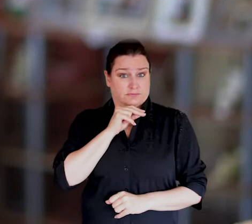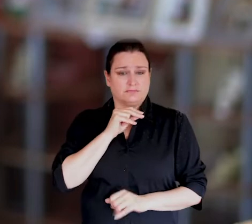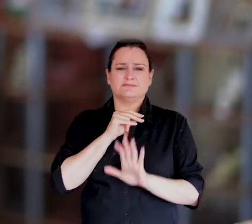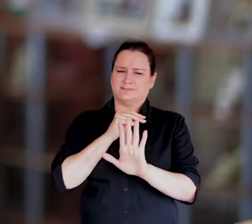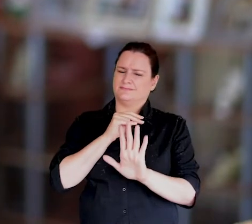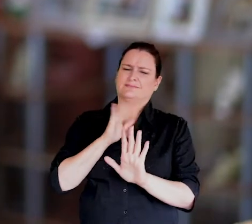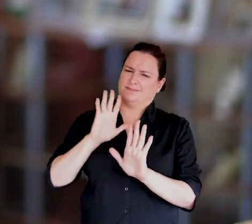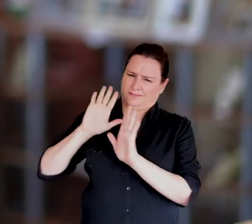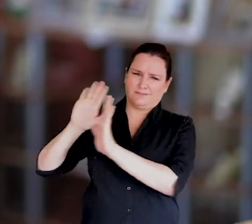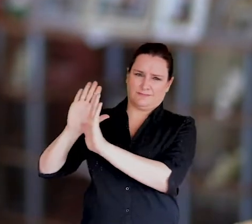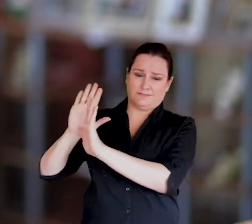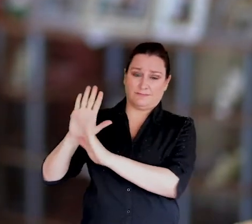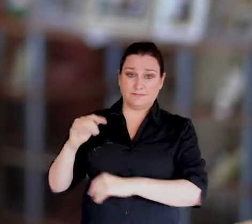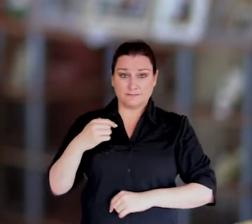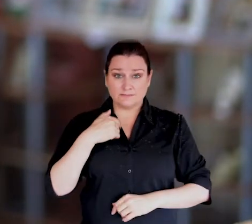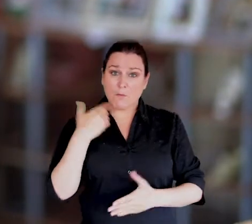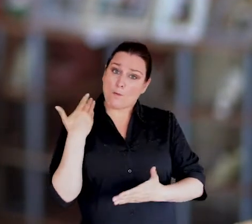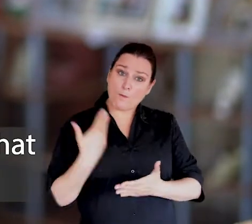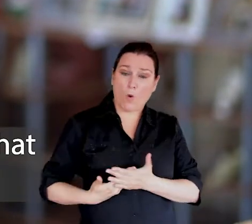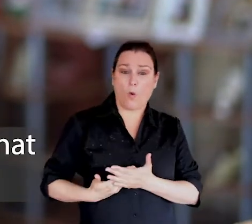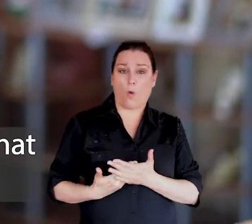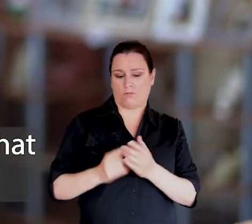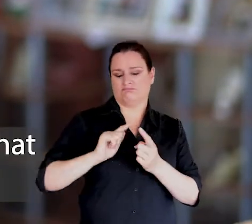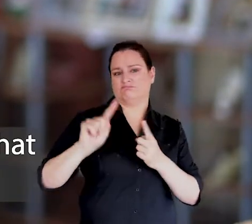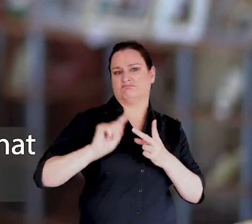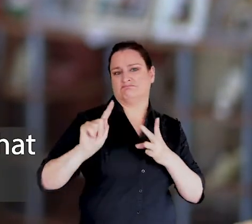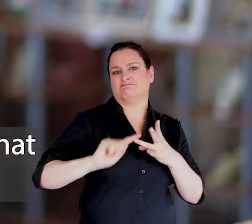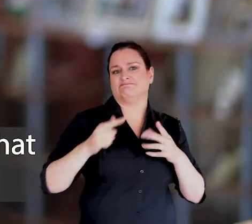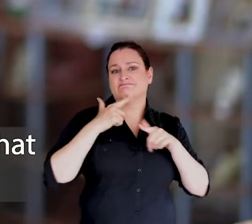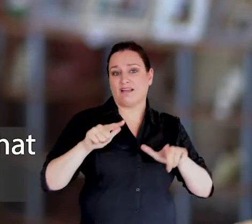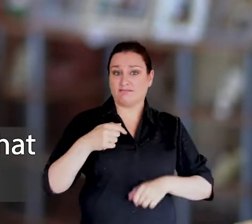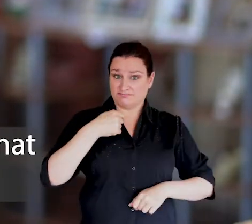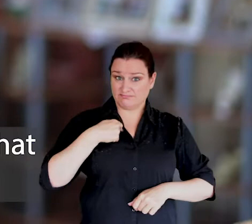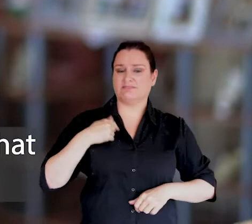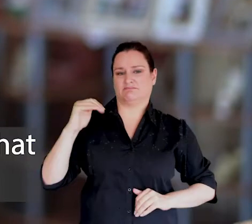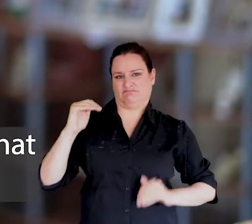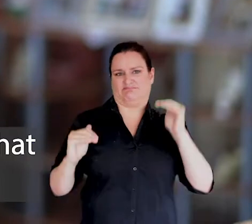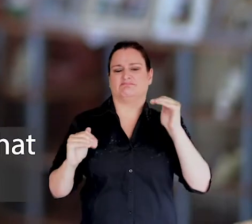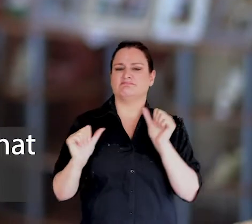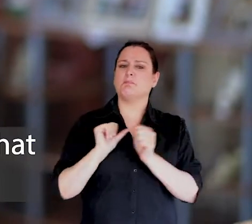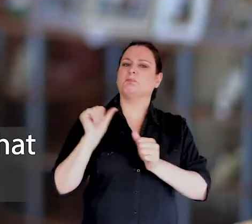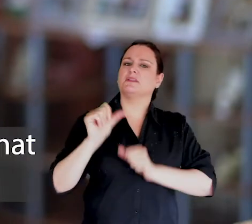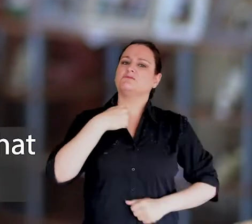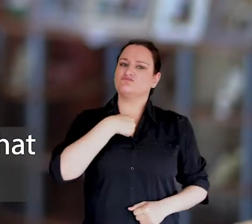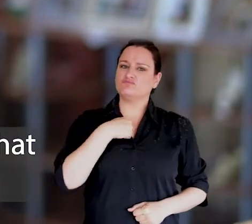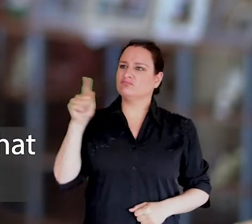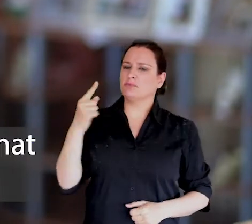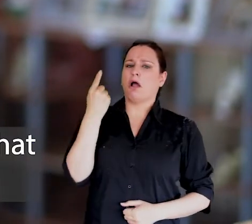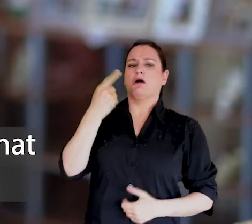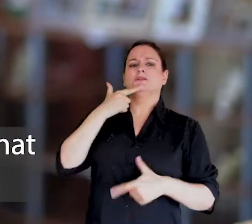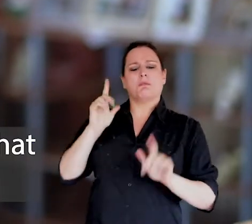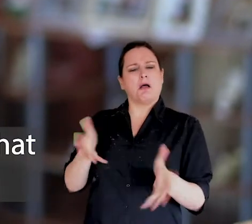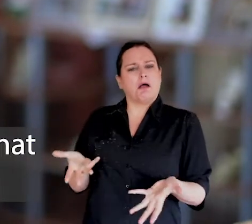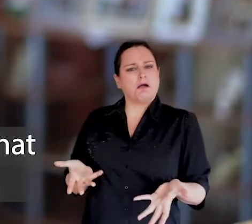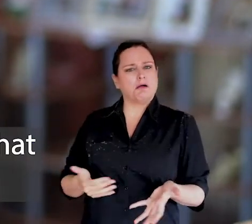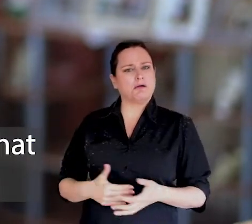of skeef praat, maar ik gee nie om nie. Die feit is, dit wijs, ik is beter af als daar die man